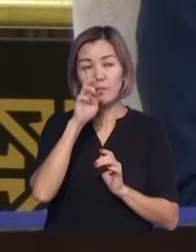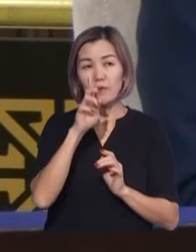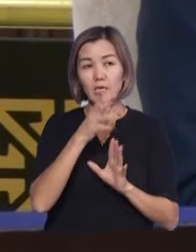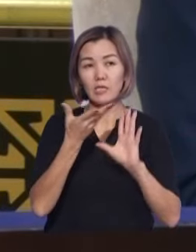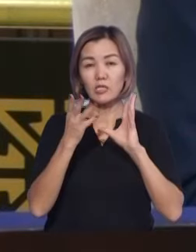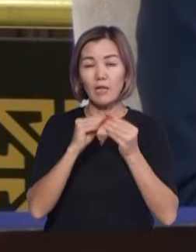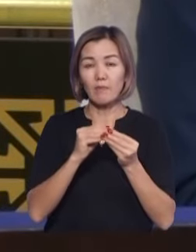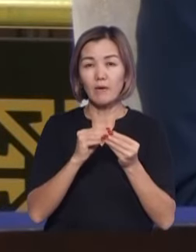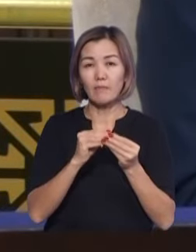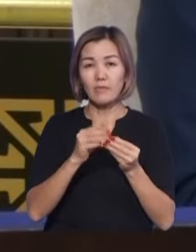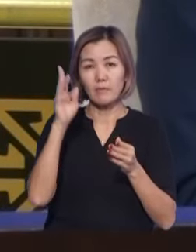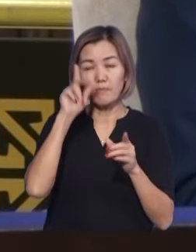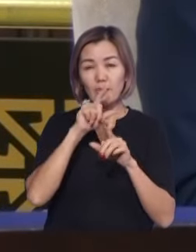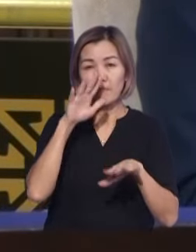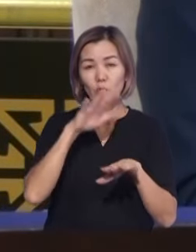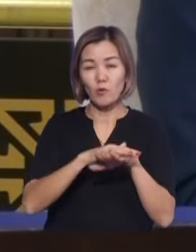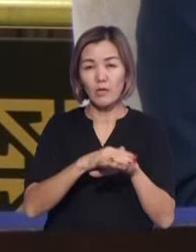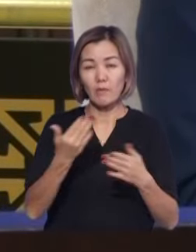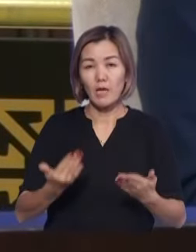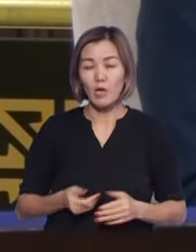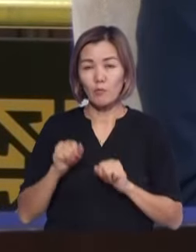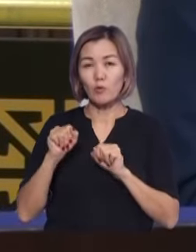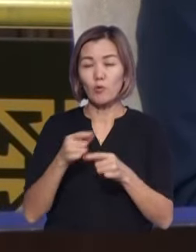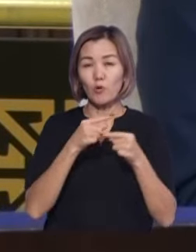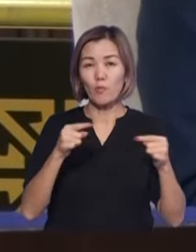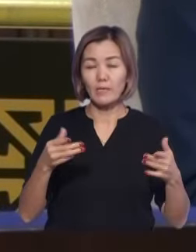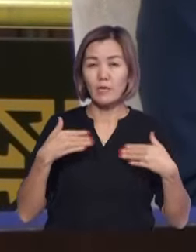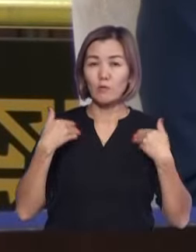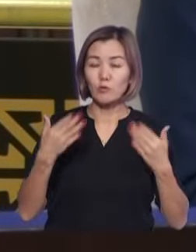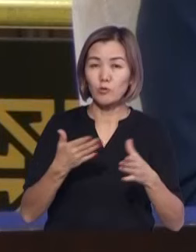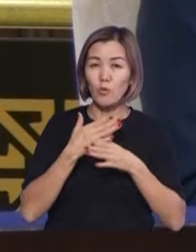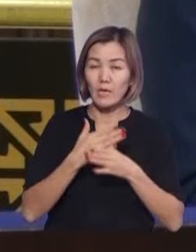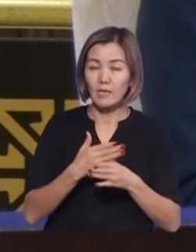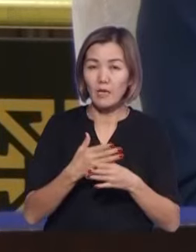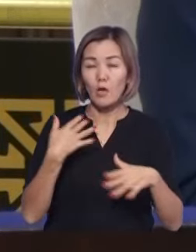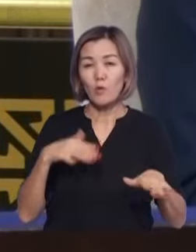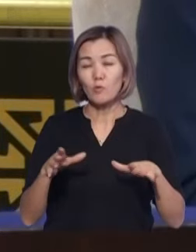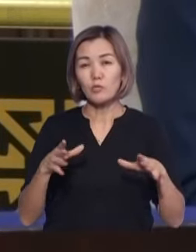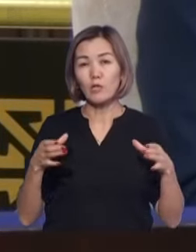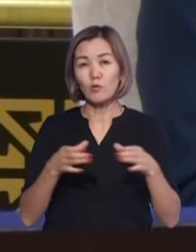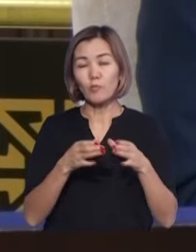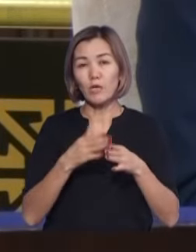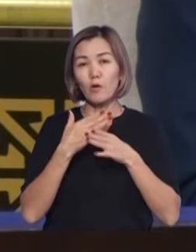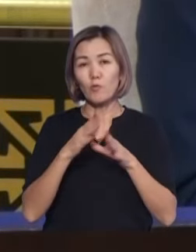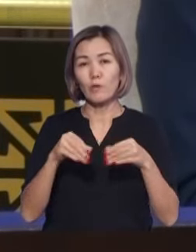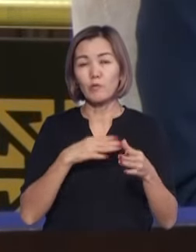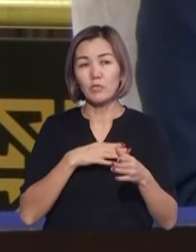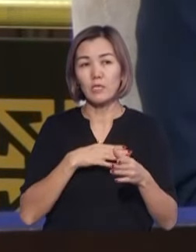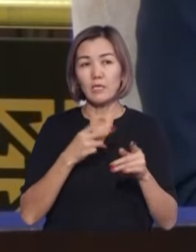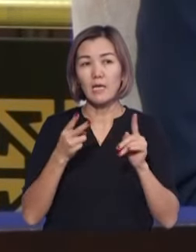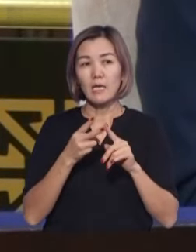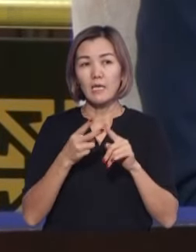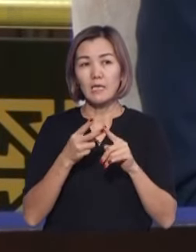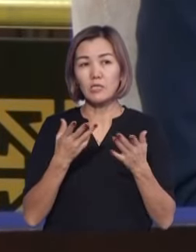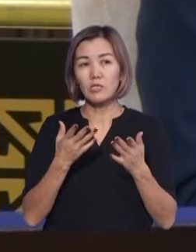жалпыға бірдей білім беру қорлары мен әлеуметтік қорғаудың басқа да түрлерін ұсыну арқылы осал топтарға көмек көрсетеді. Ал екінші